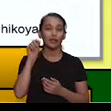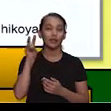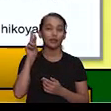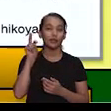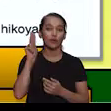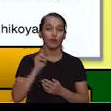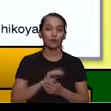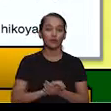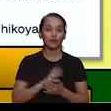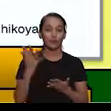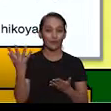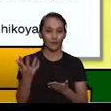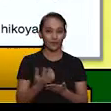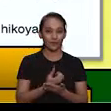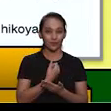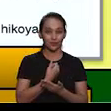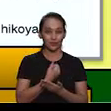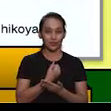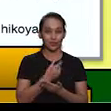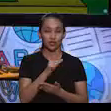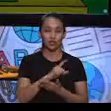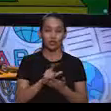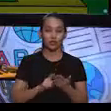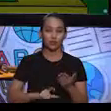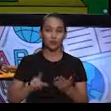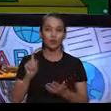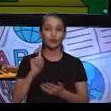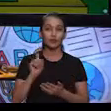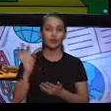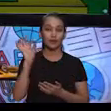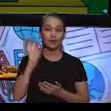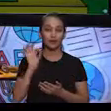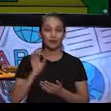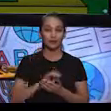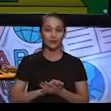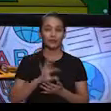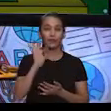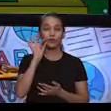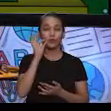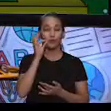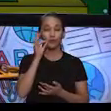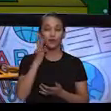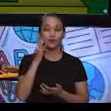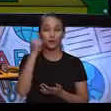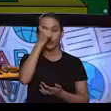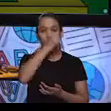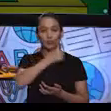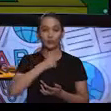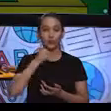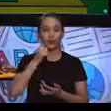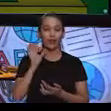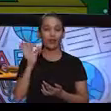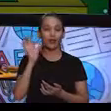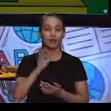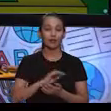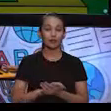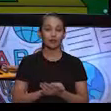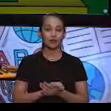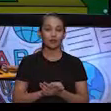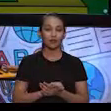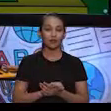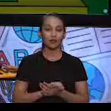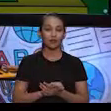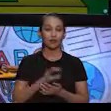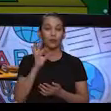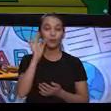Topdingizmi? Demak, she'rimiz nima haqida ekan? Kuz fasli haqida ekan. Demak, kuz faslida